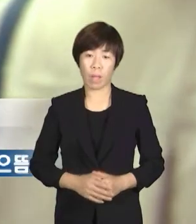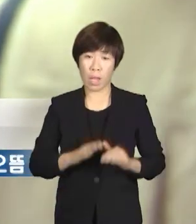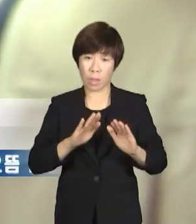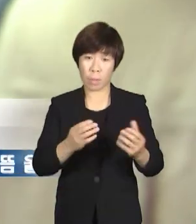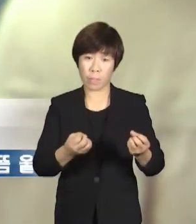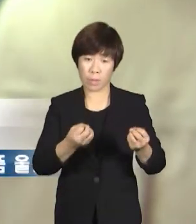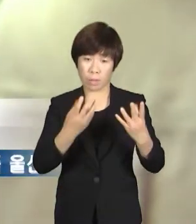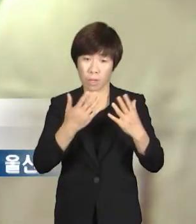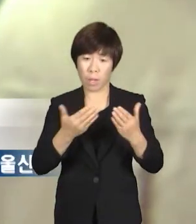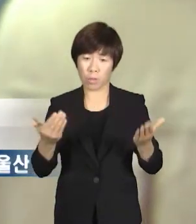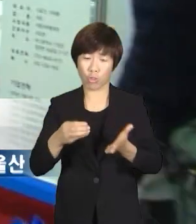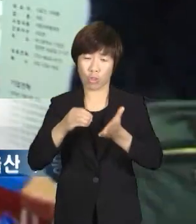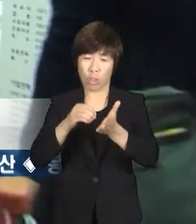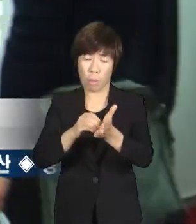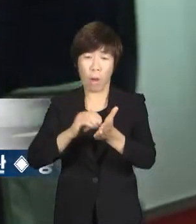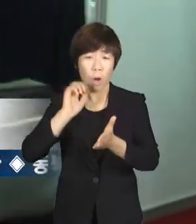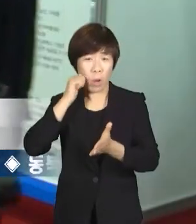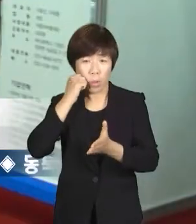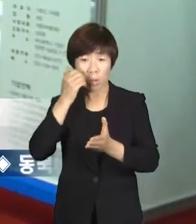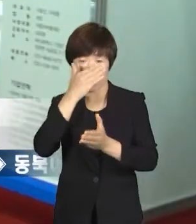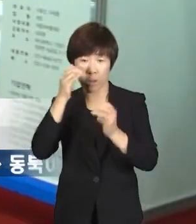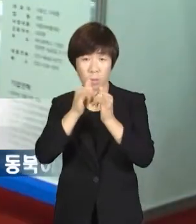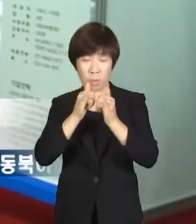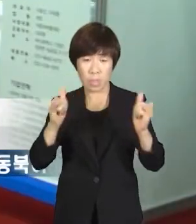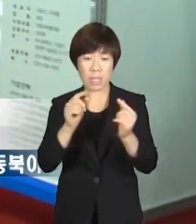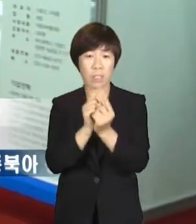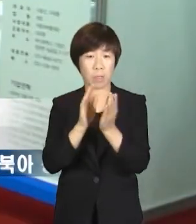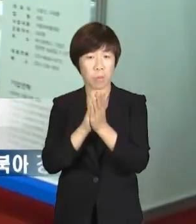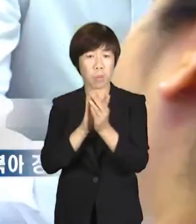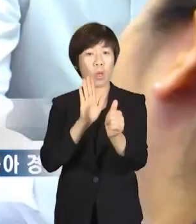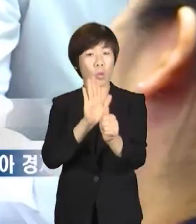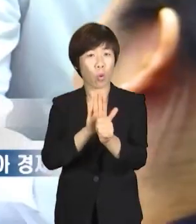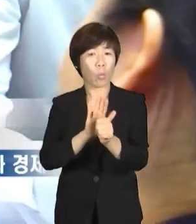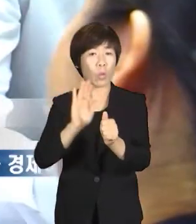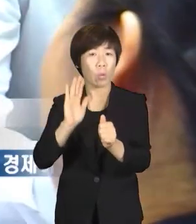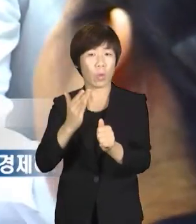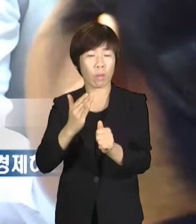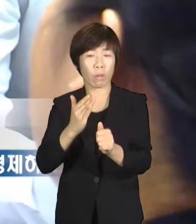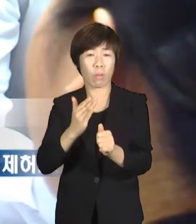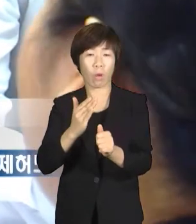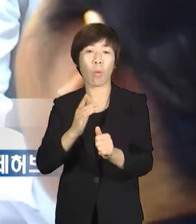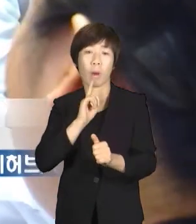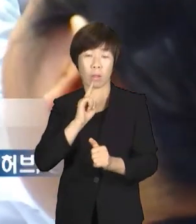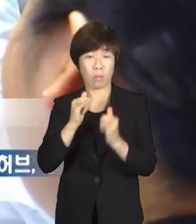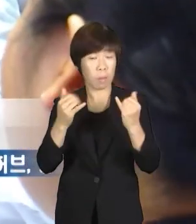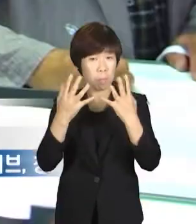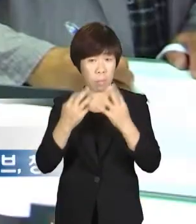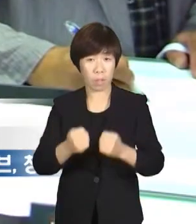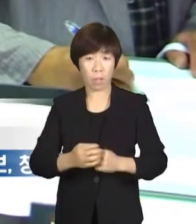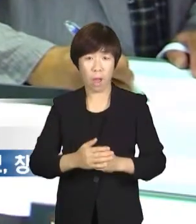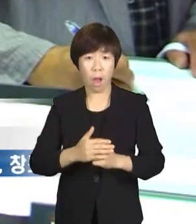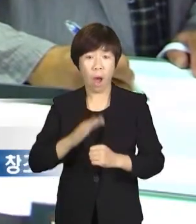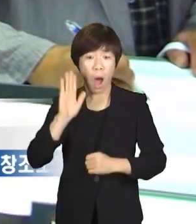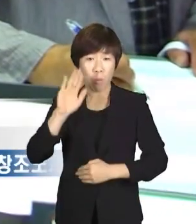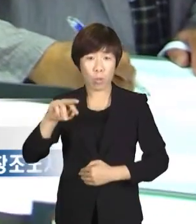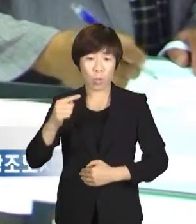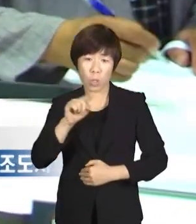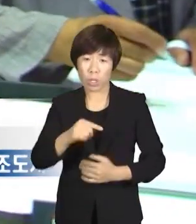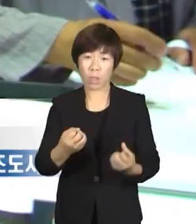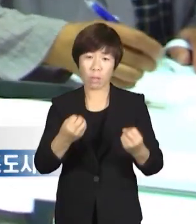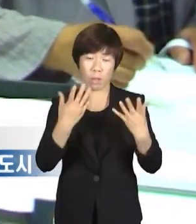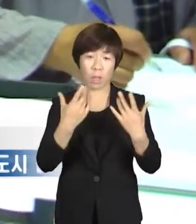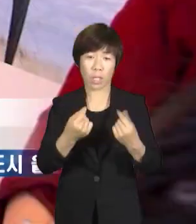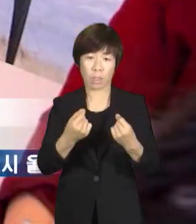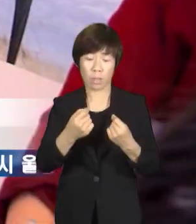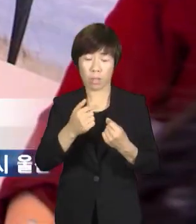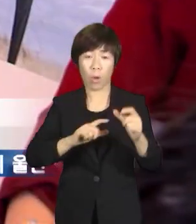이번 박람회가 취업난에 시달리는 청년들에게 직접적인 도움이 됐다고 말하는 이들도 많았는데요. 앞으로 이번 박람회 같이